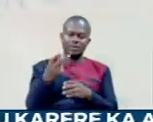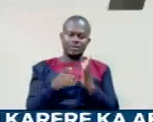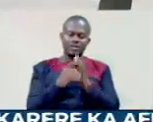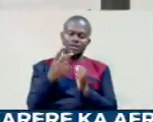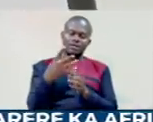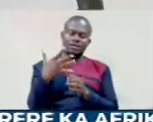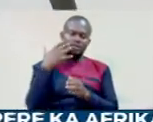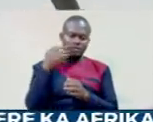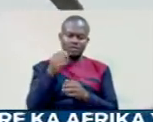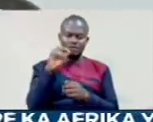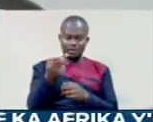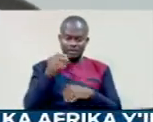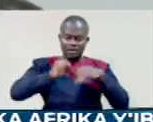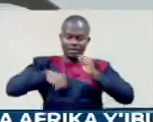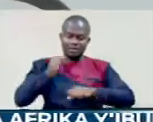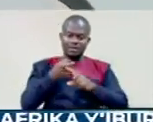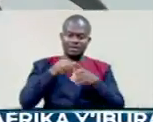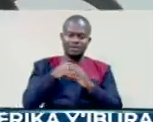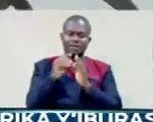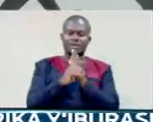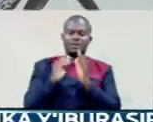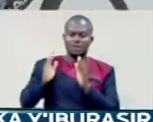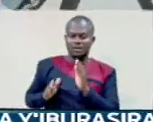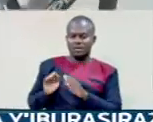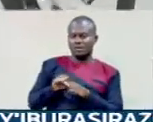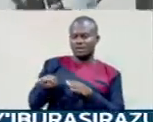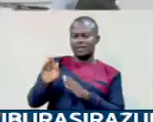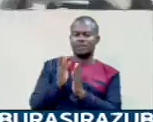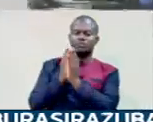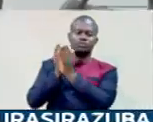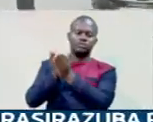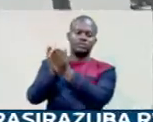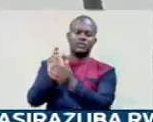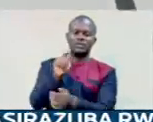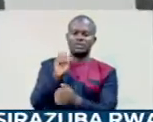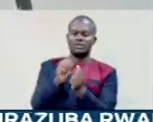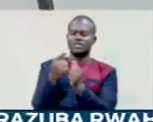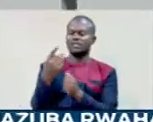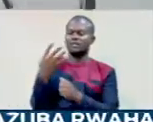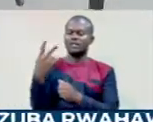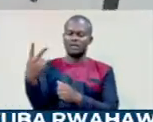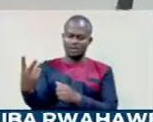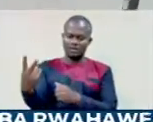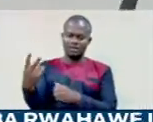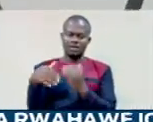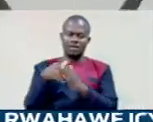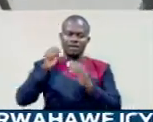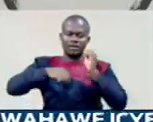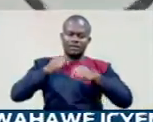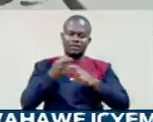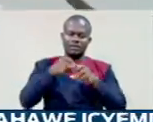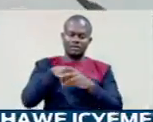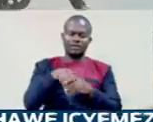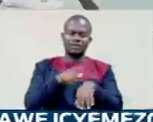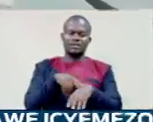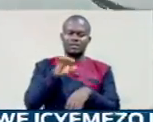25 Gashyantare abasiganwa baraza guhaguruka mu karere ka Huye berekeza i Rusizi ku ntera ya kilometero 142 aho abasiganwa bazaguruka ku